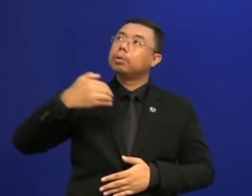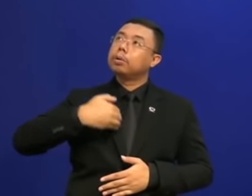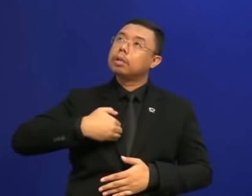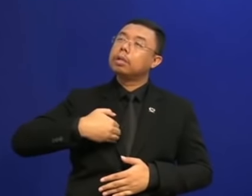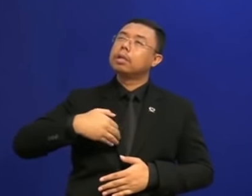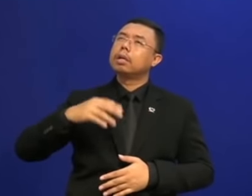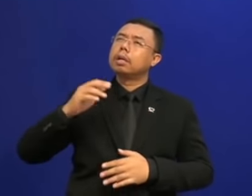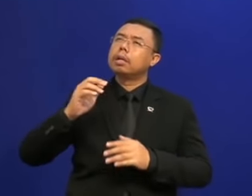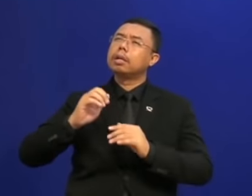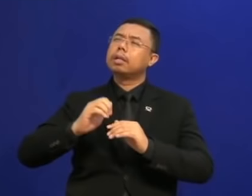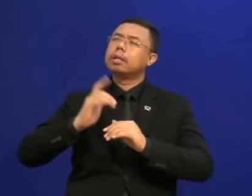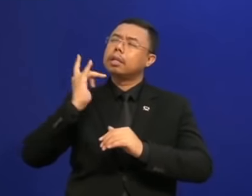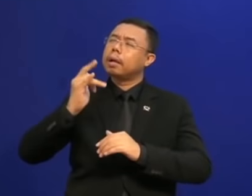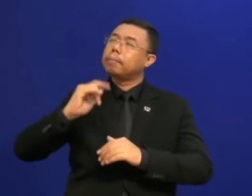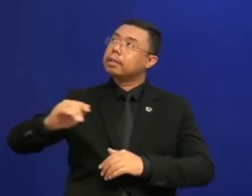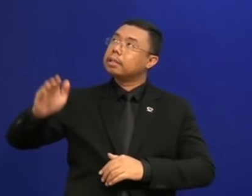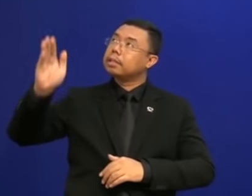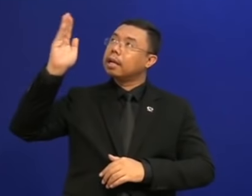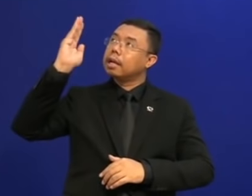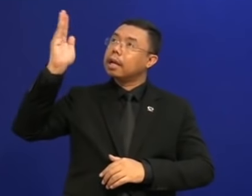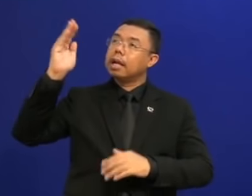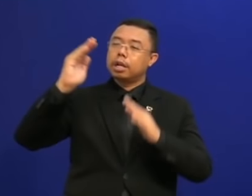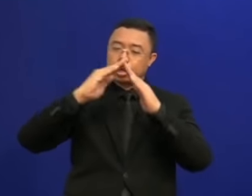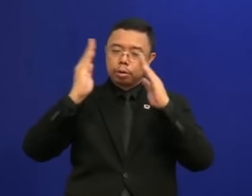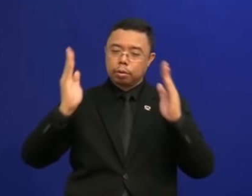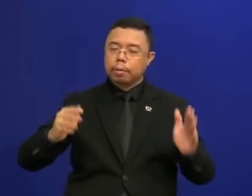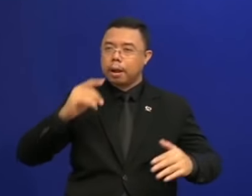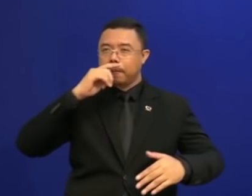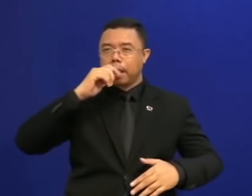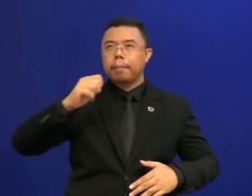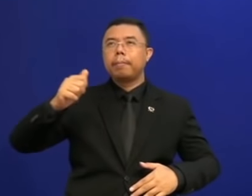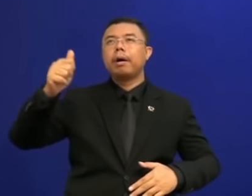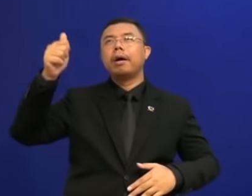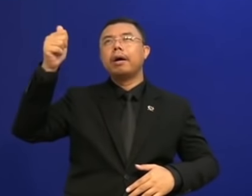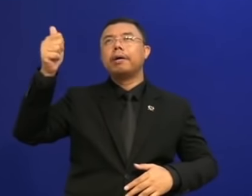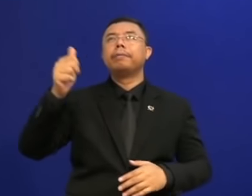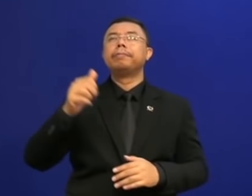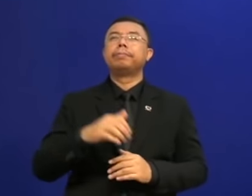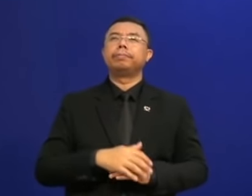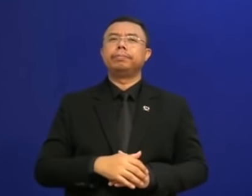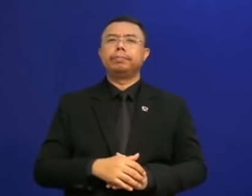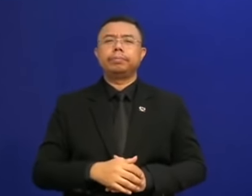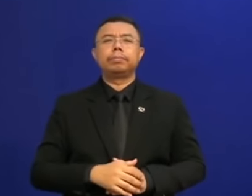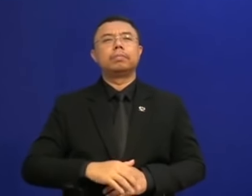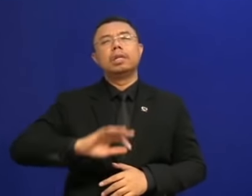Tempatku tetap di sana, di rumah Bapa.